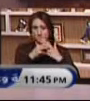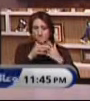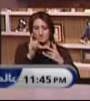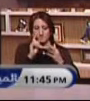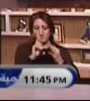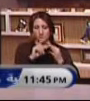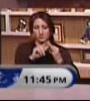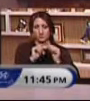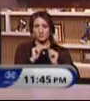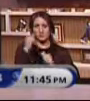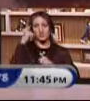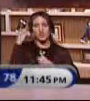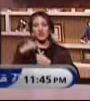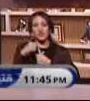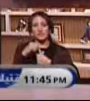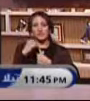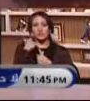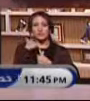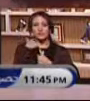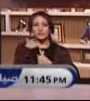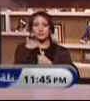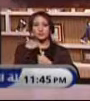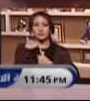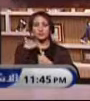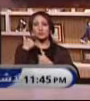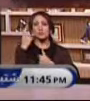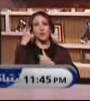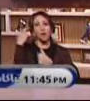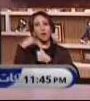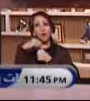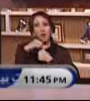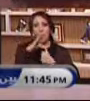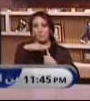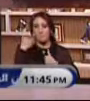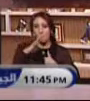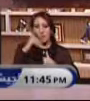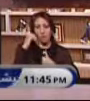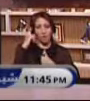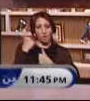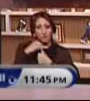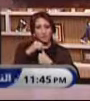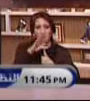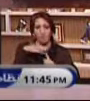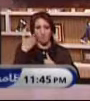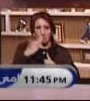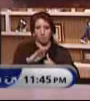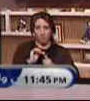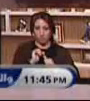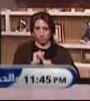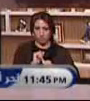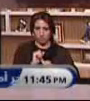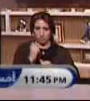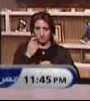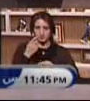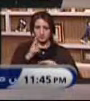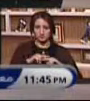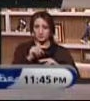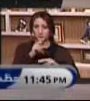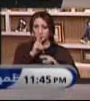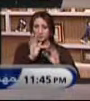ذكر الموت. يلين القلب، انت قاسي ليه على الناس؟ في ناس فيها قسوة، إذا في